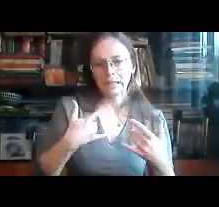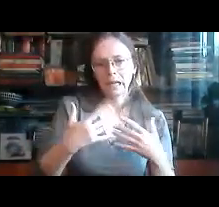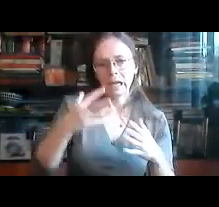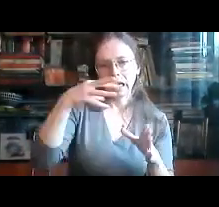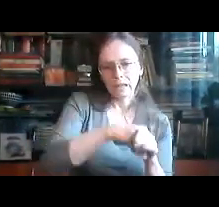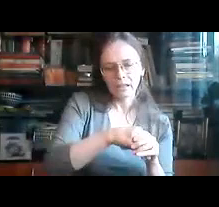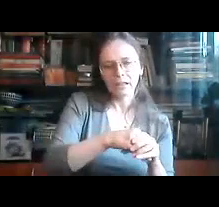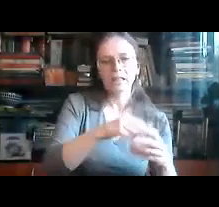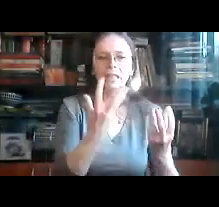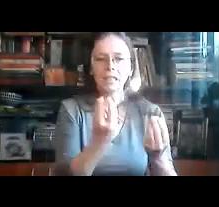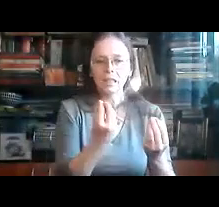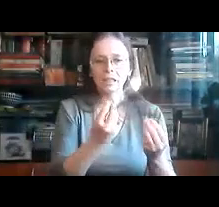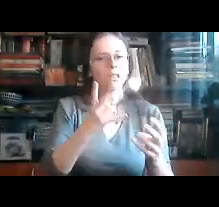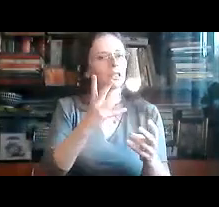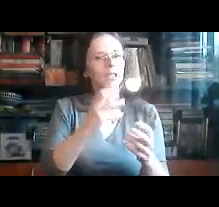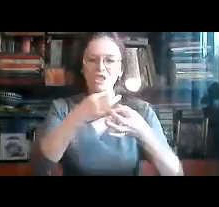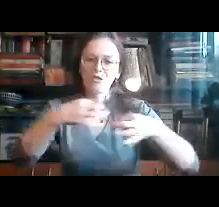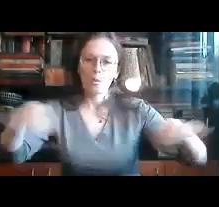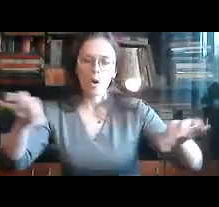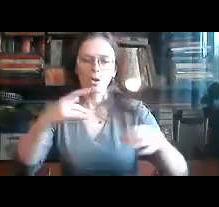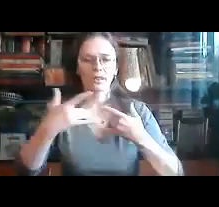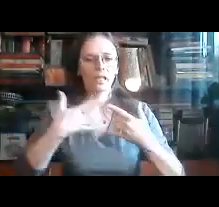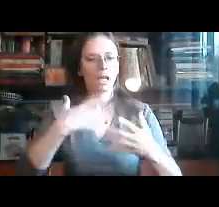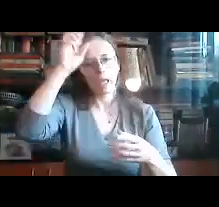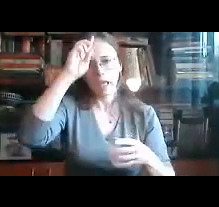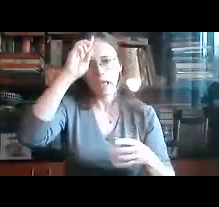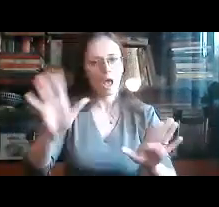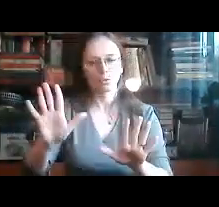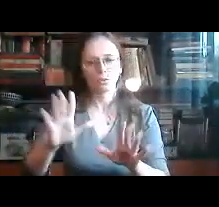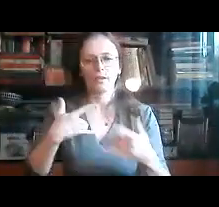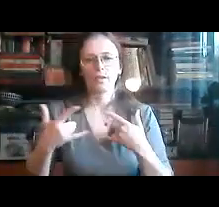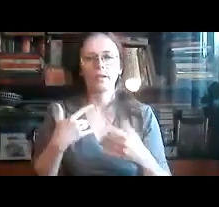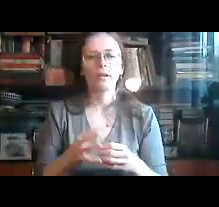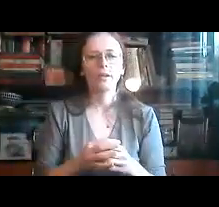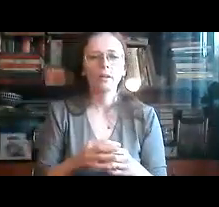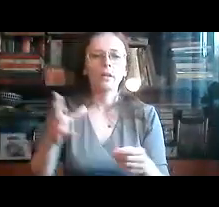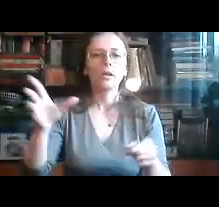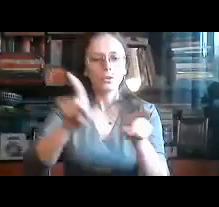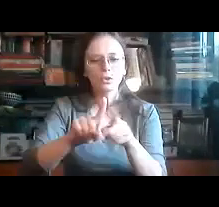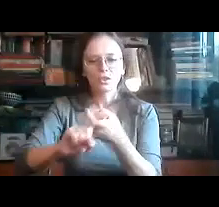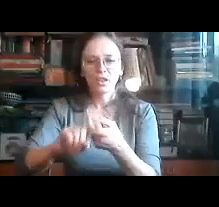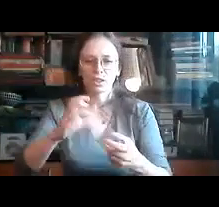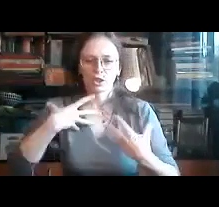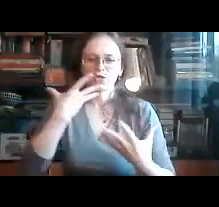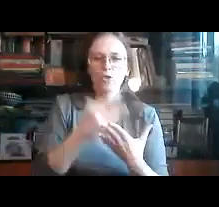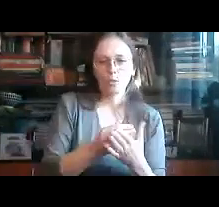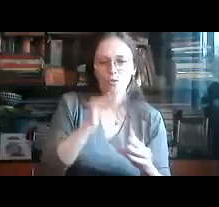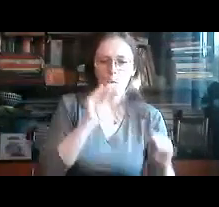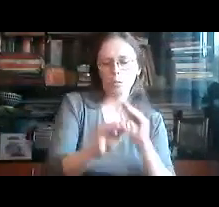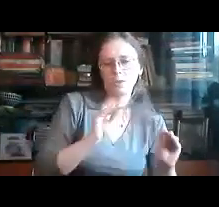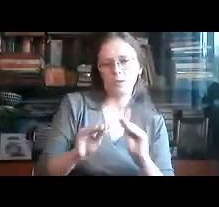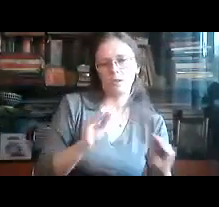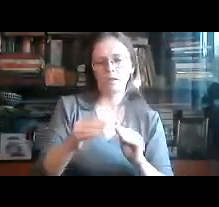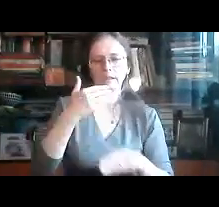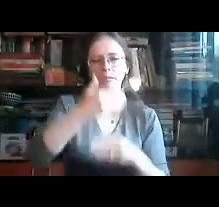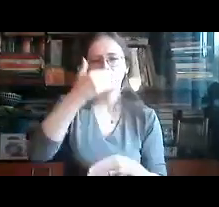Вот, там я тоже с учениками работаю, занимаемся театральными постановками. И, ну, что я могу сказать,